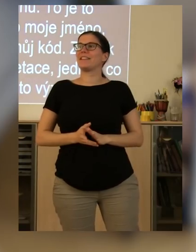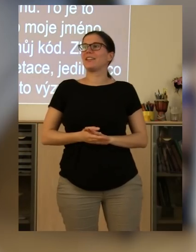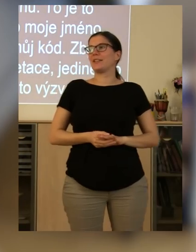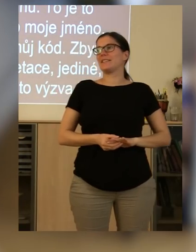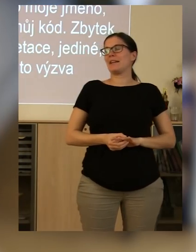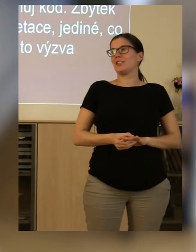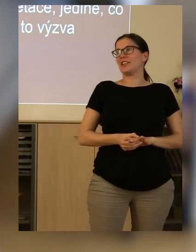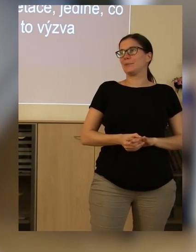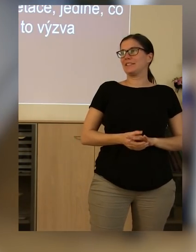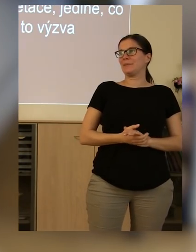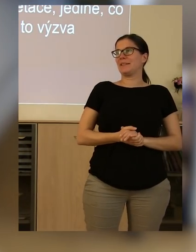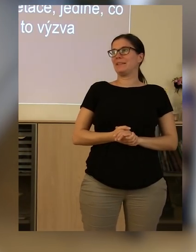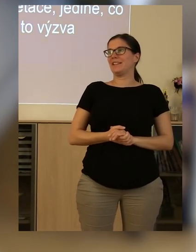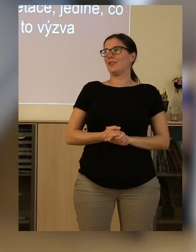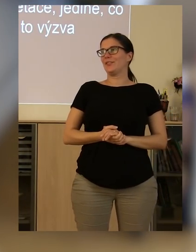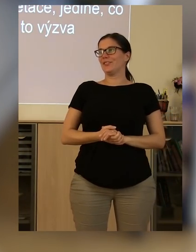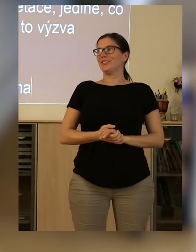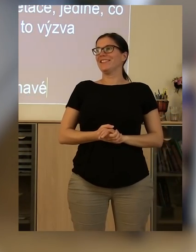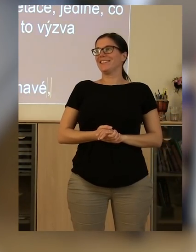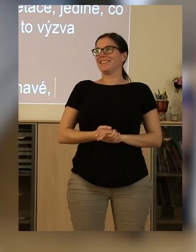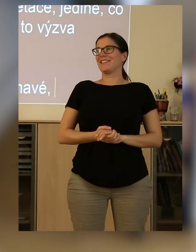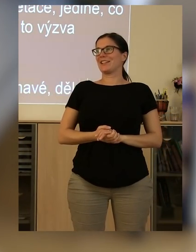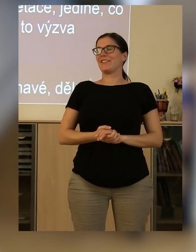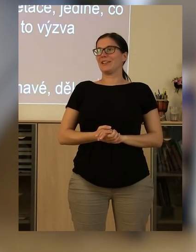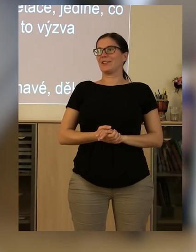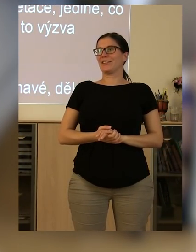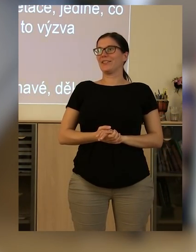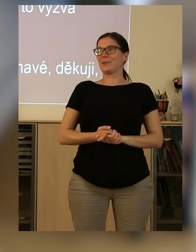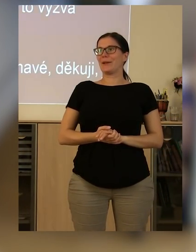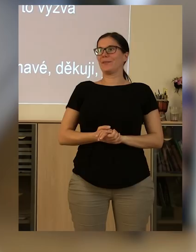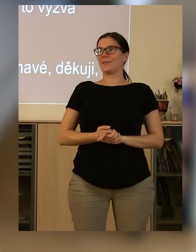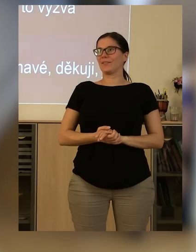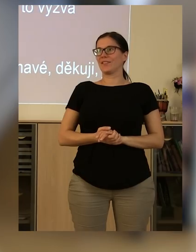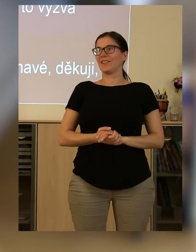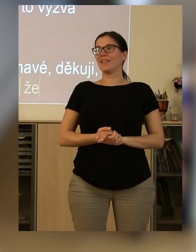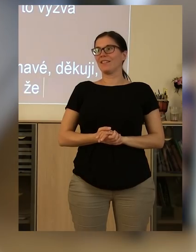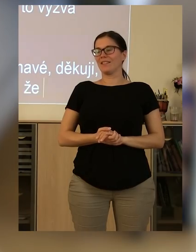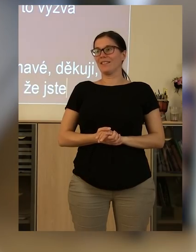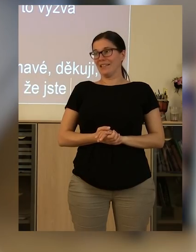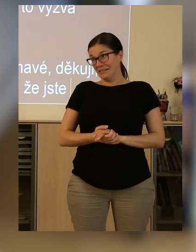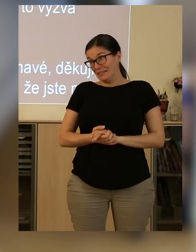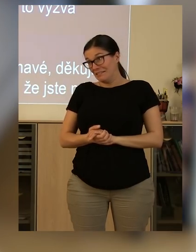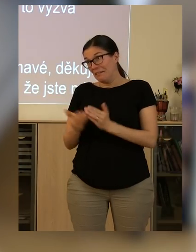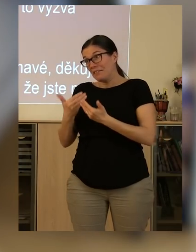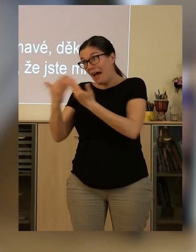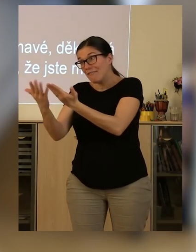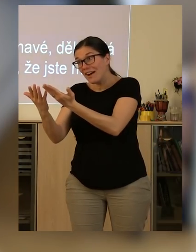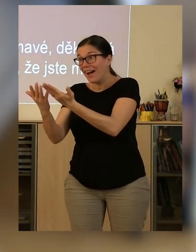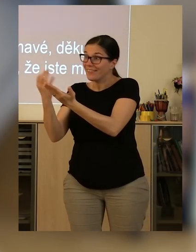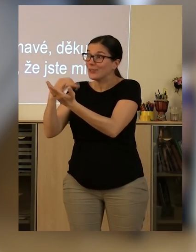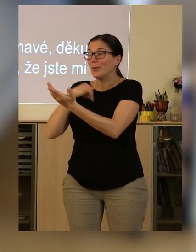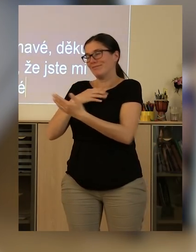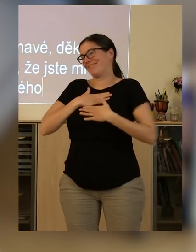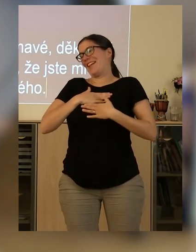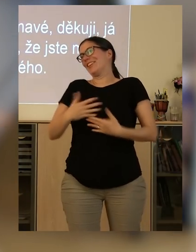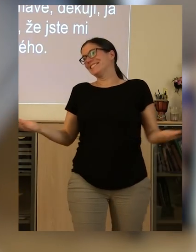zajímavé, děkuji, já jsem ráda, že aspoň jste mi nabídl něco takového, to je super. Jo? Je vám to k něčemu, tak to je, to jsem to určitě.